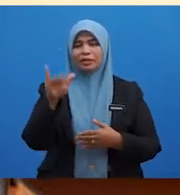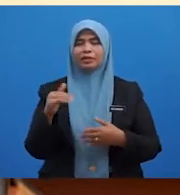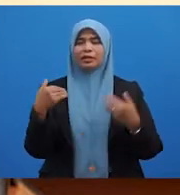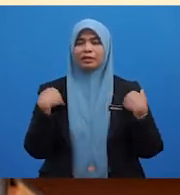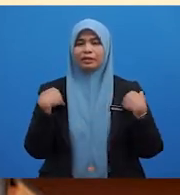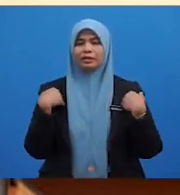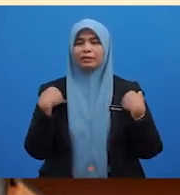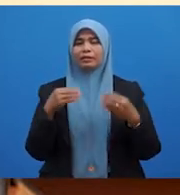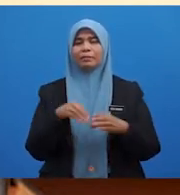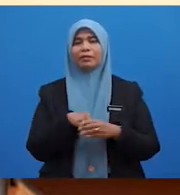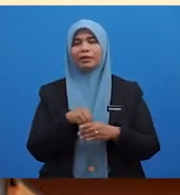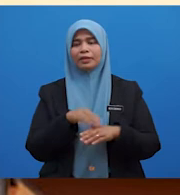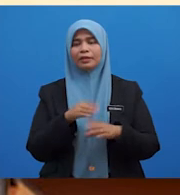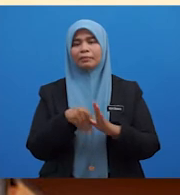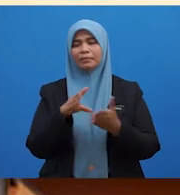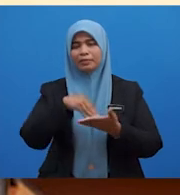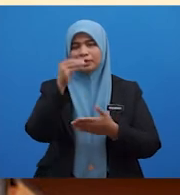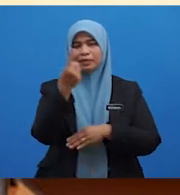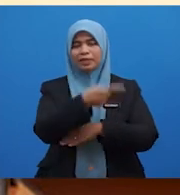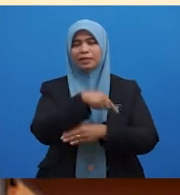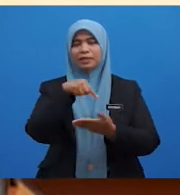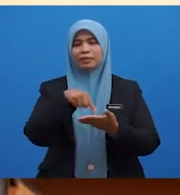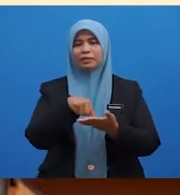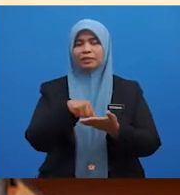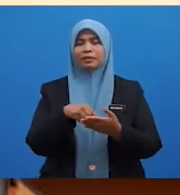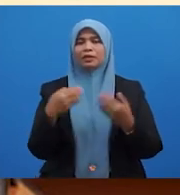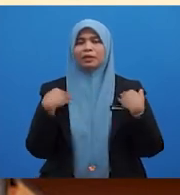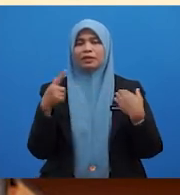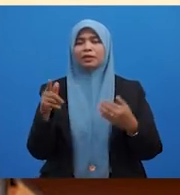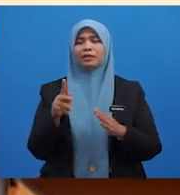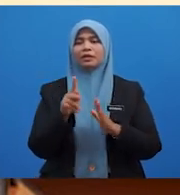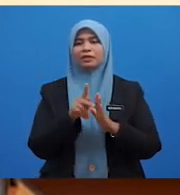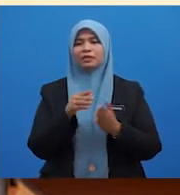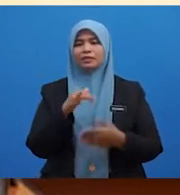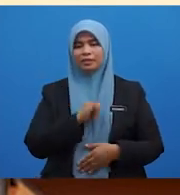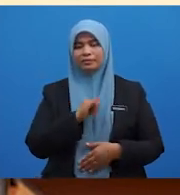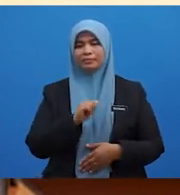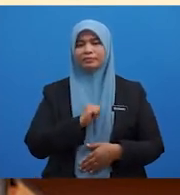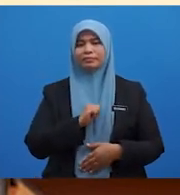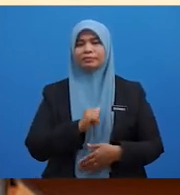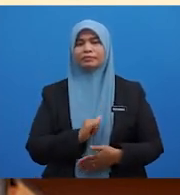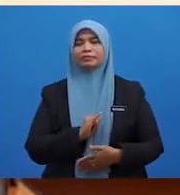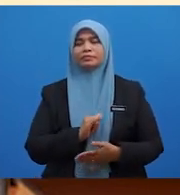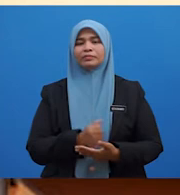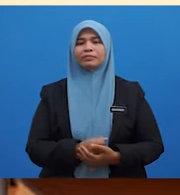ada pada pembelajaran hari ini adalah